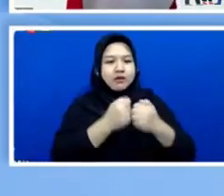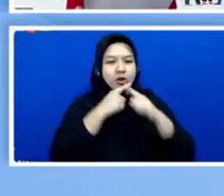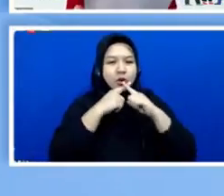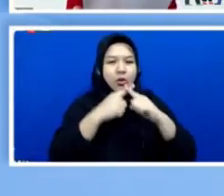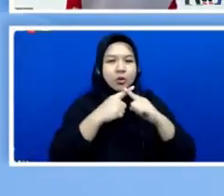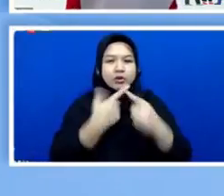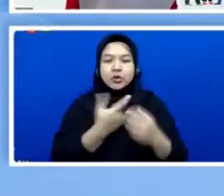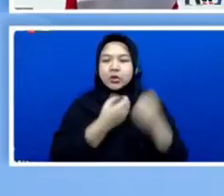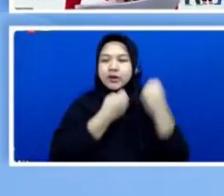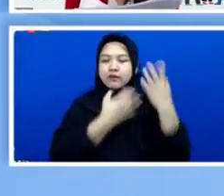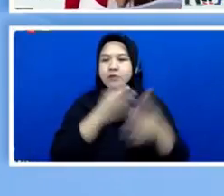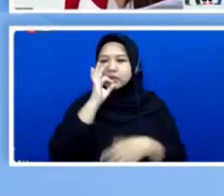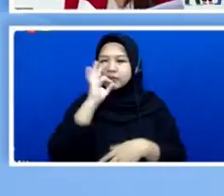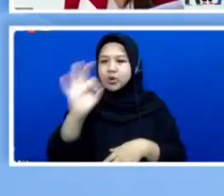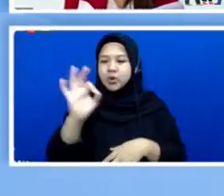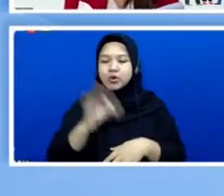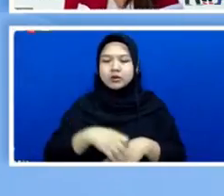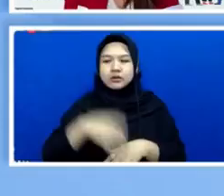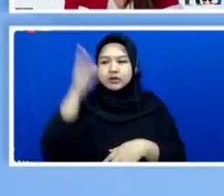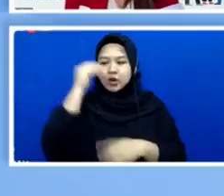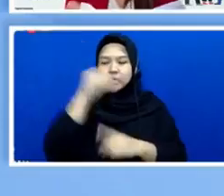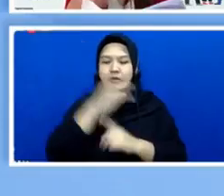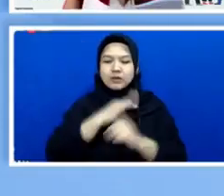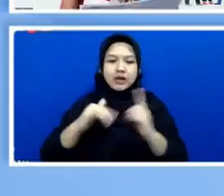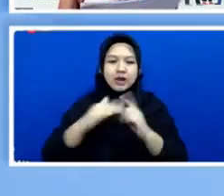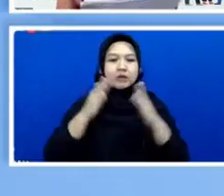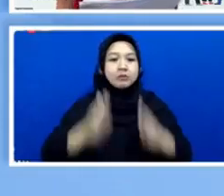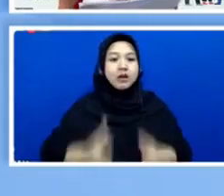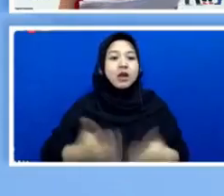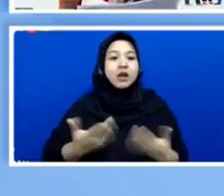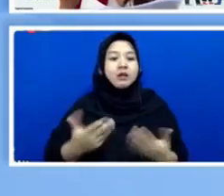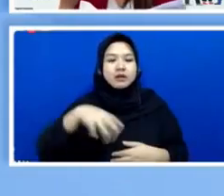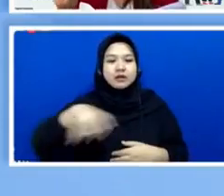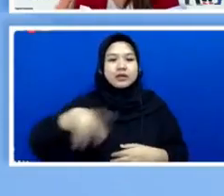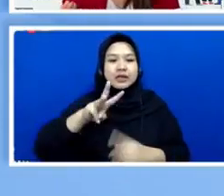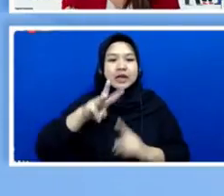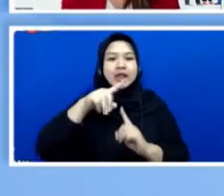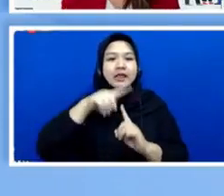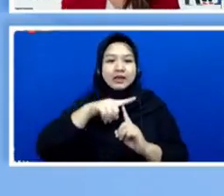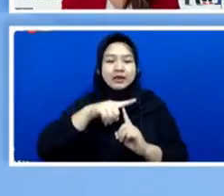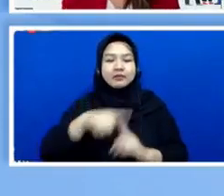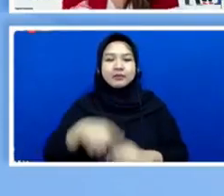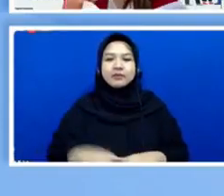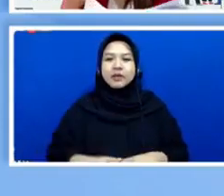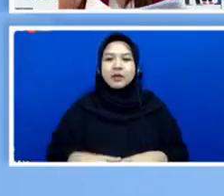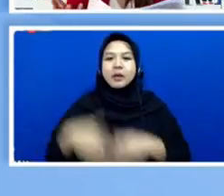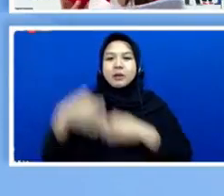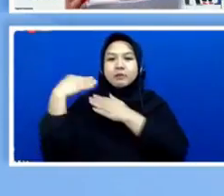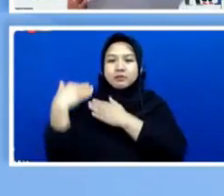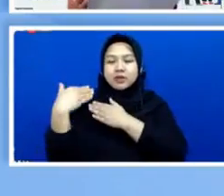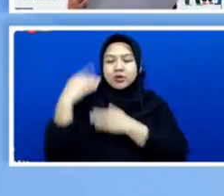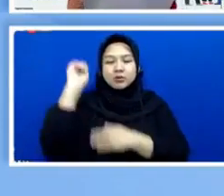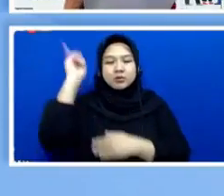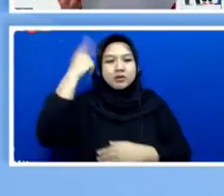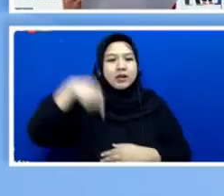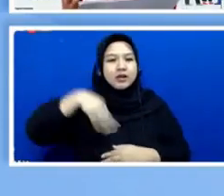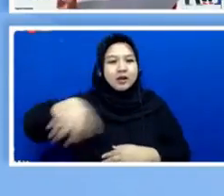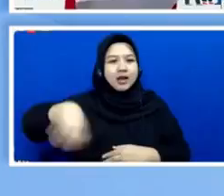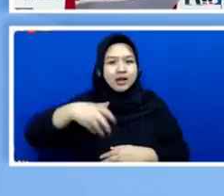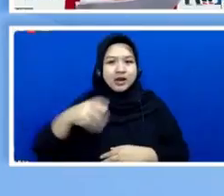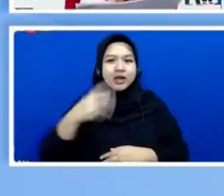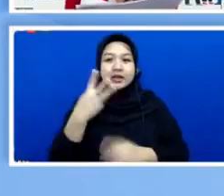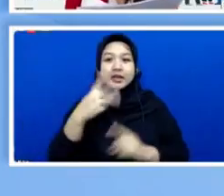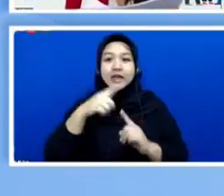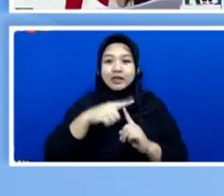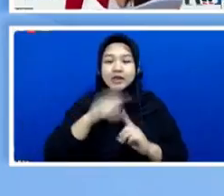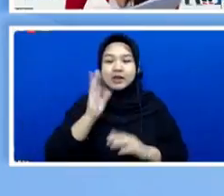bohong. Dan juga mengenali peran masyarakat dalam 3T, mengenali peran Pemda dalam 3T, ini nanti kita juga ingin mendengarkan pengalaman langsung